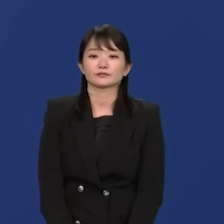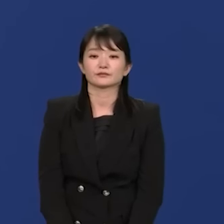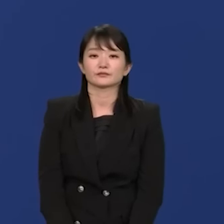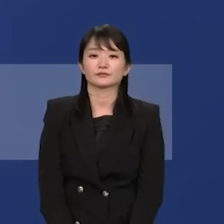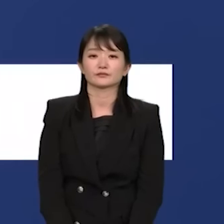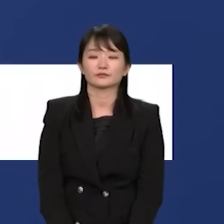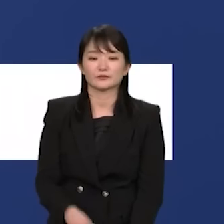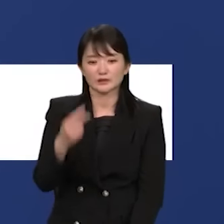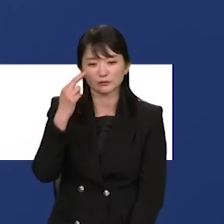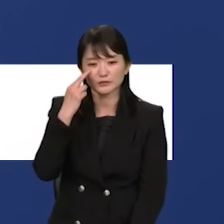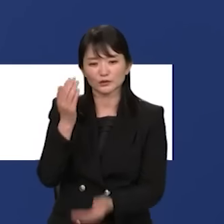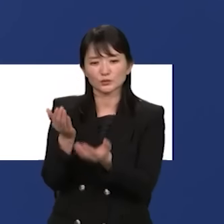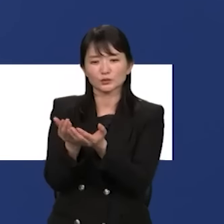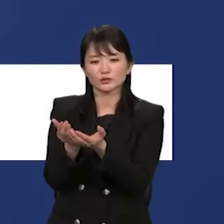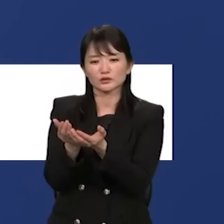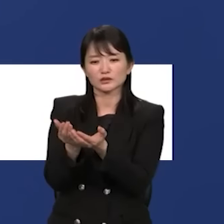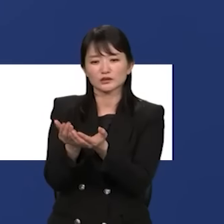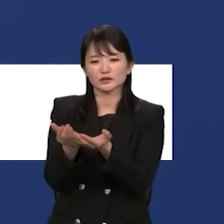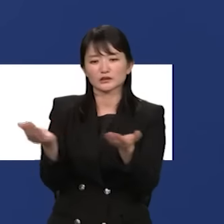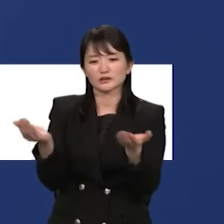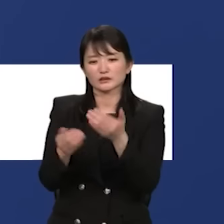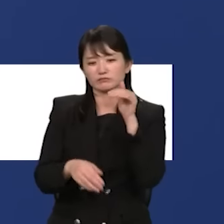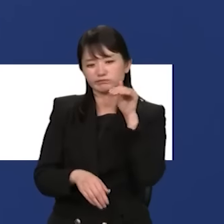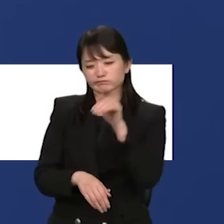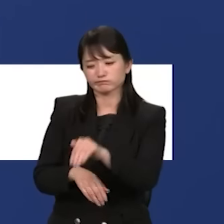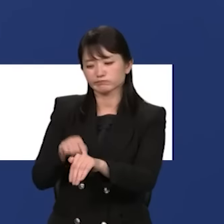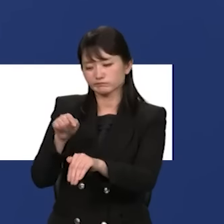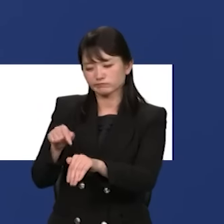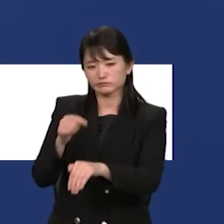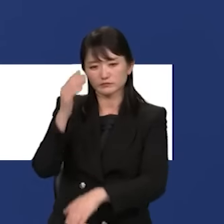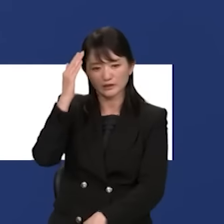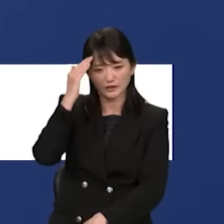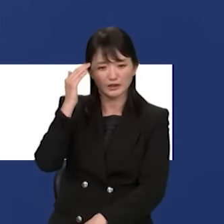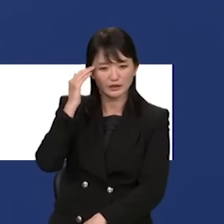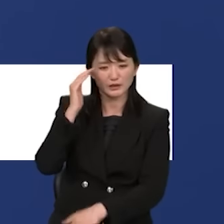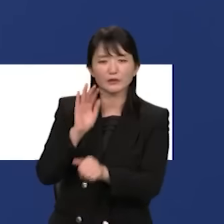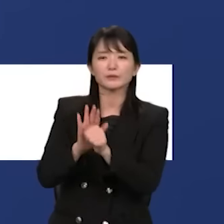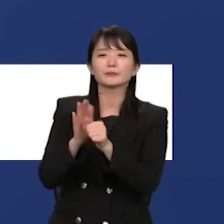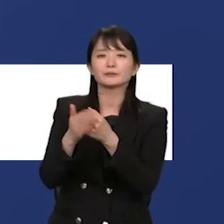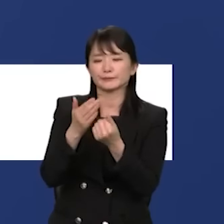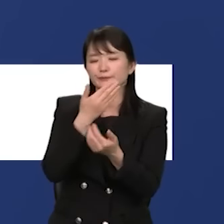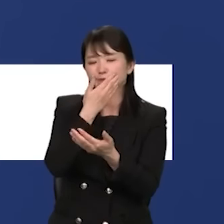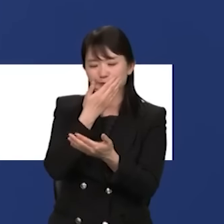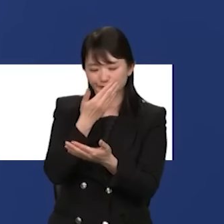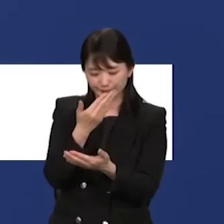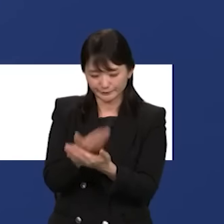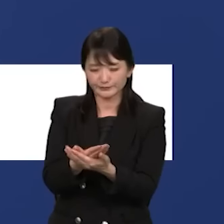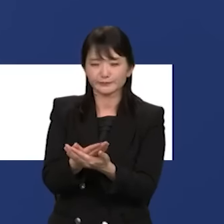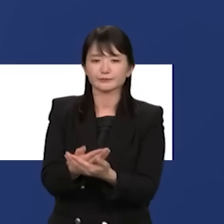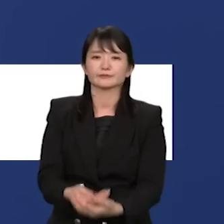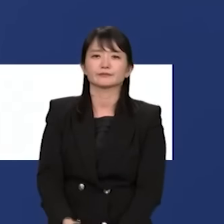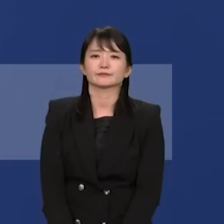미국의 조선업이 많이 퇴조를 했는데 하여튼 이런 그 한국과의 이런 부분 협력이 되게